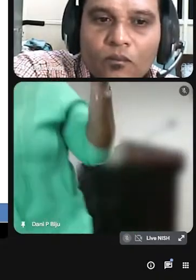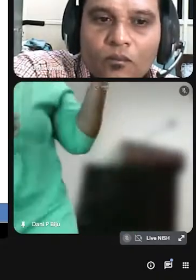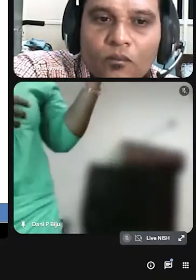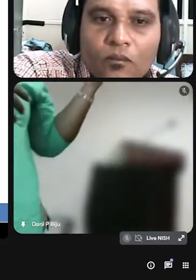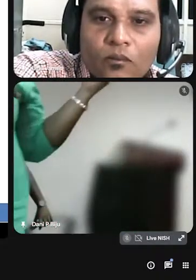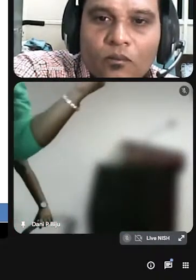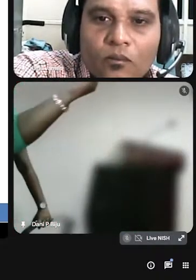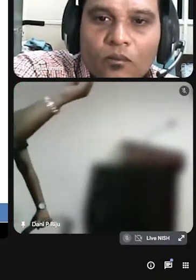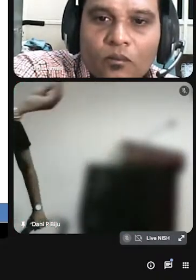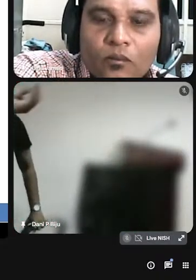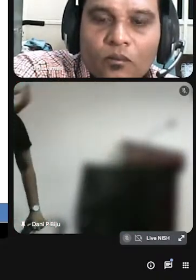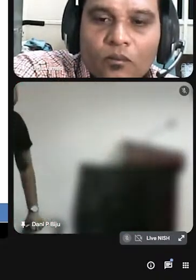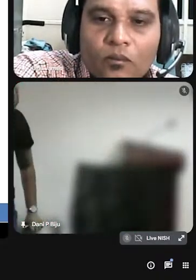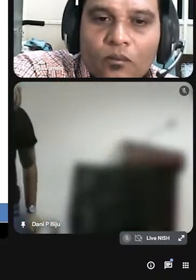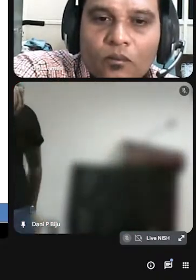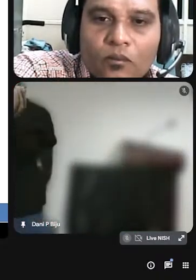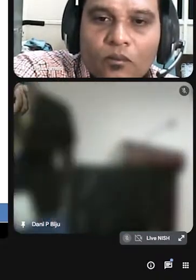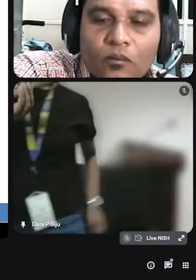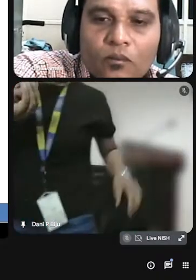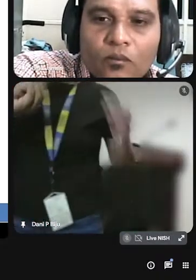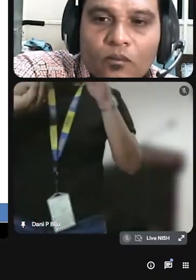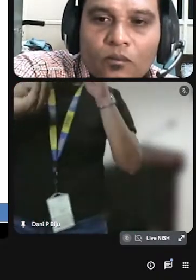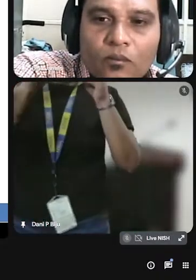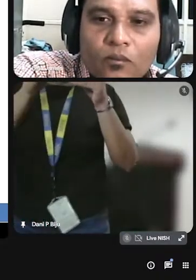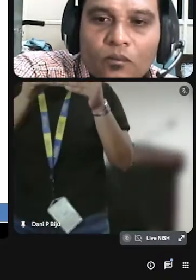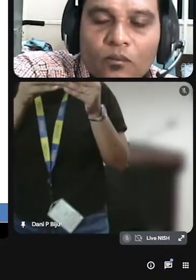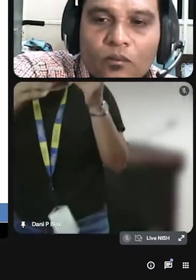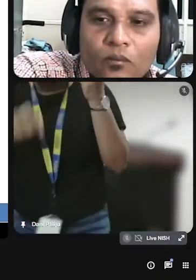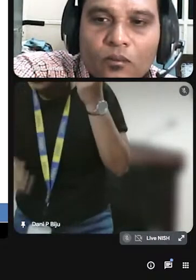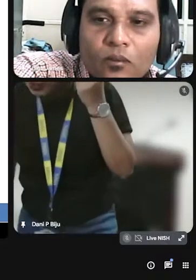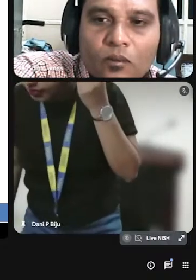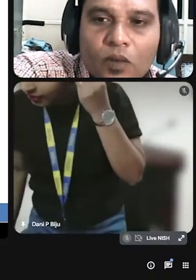നിഡാസിന്റെ വാട്സ്ആപ്പ് ഗ്രൂപ്പിൽ അത് മീറ്റിംഗിന് ശേഷം ചെയ്യുന്നതായിരിക്കും.